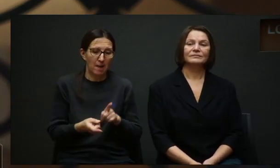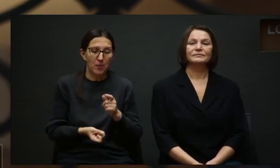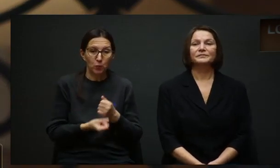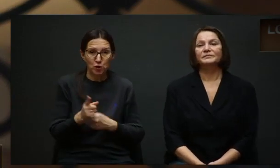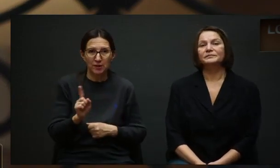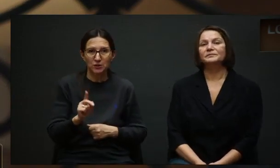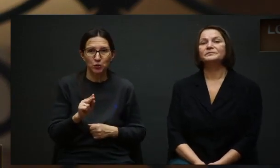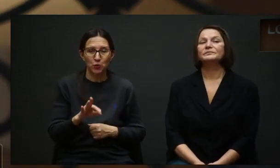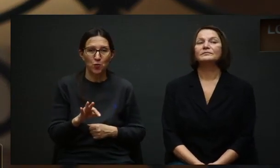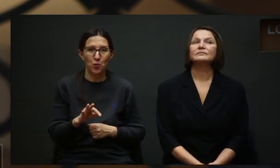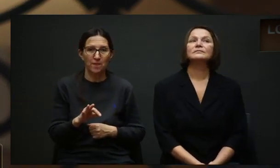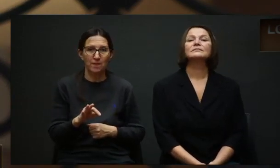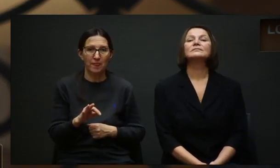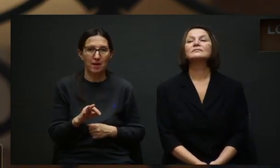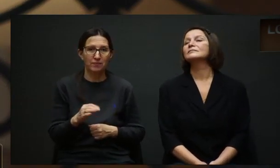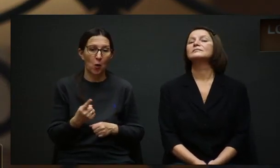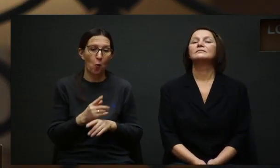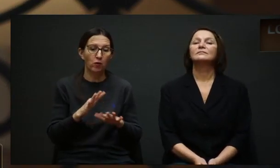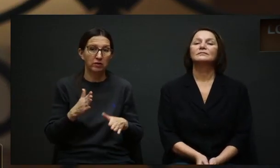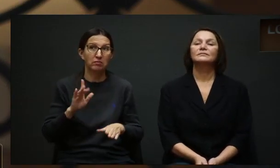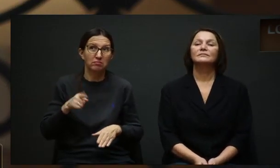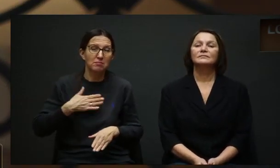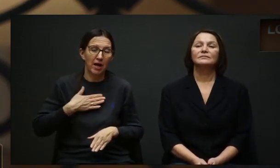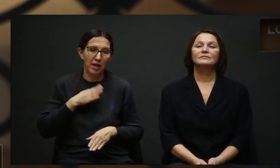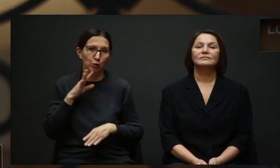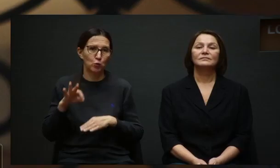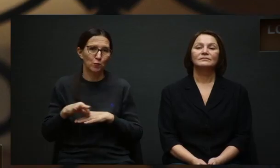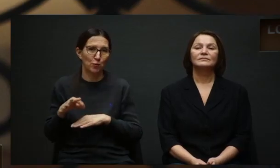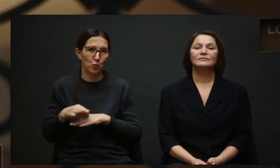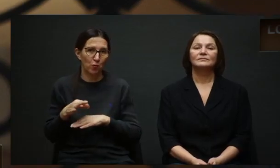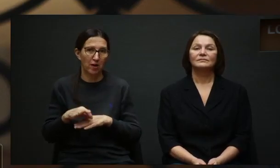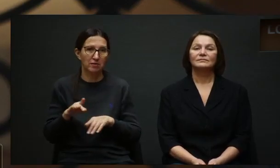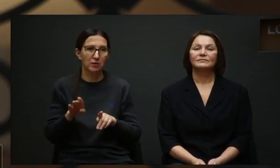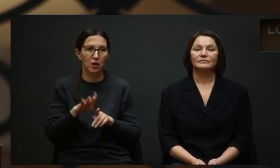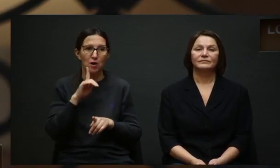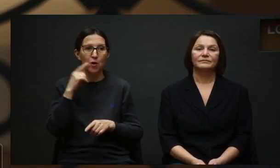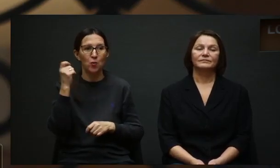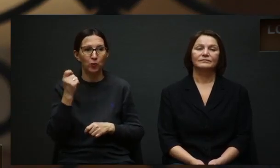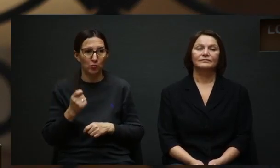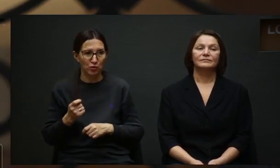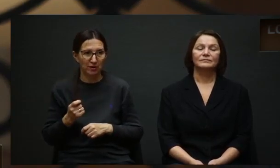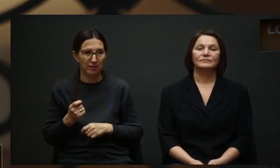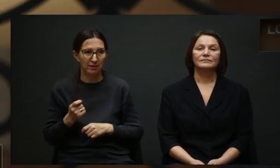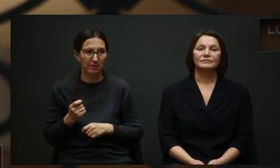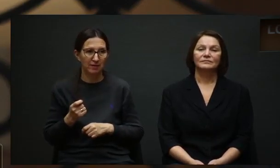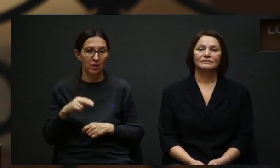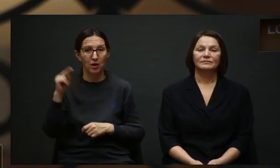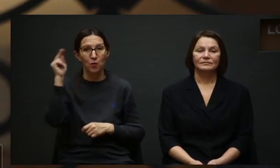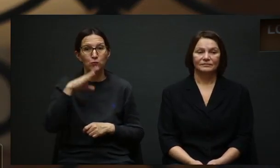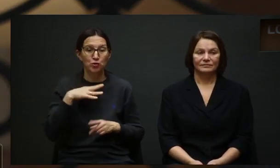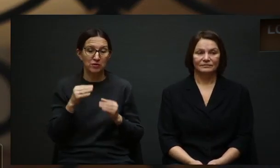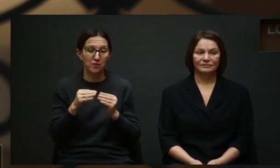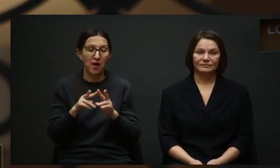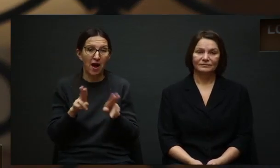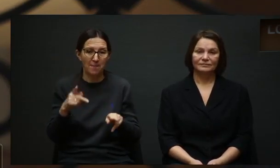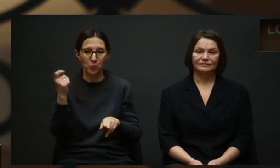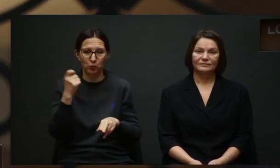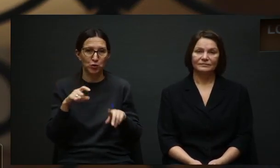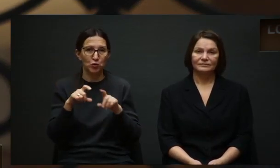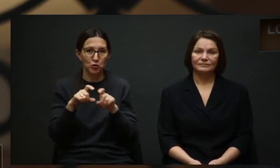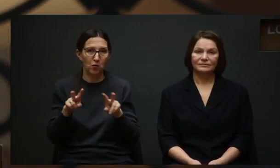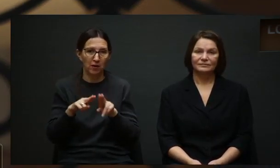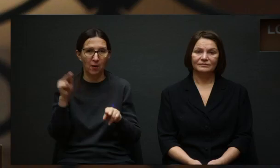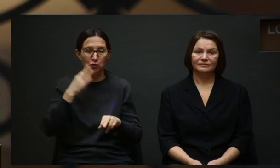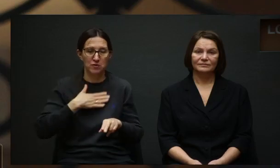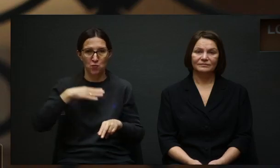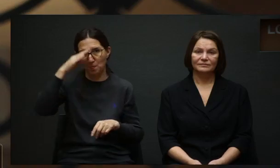что даже моя супруга художник и училась в той же школе художественной, что и